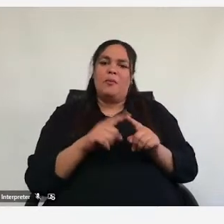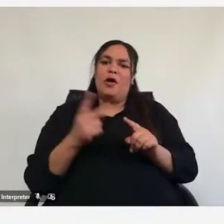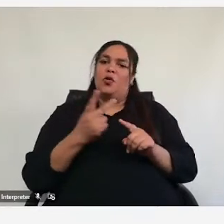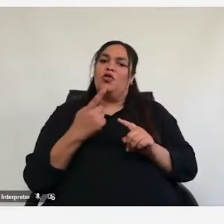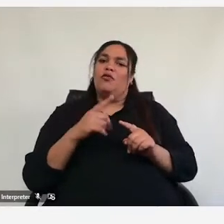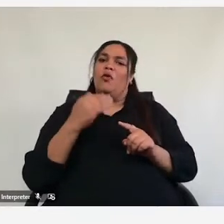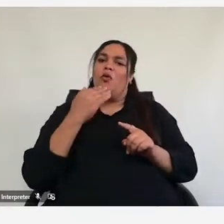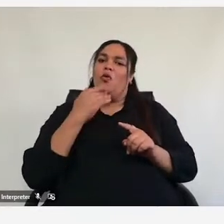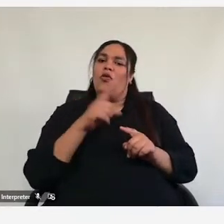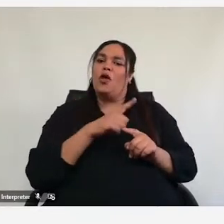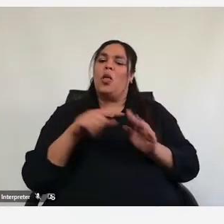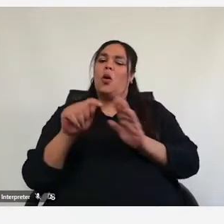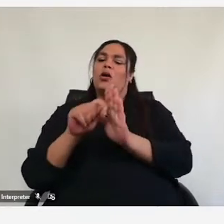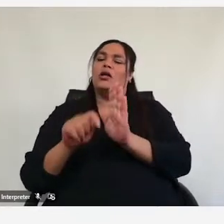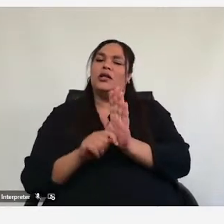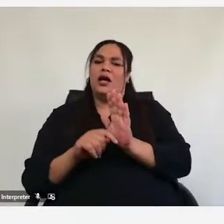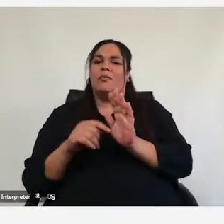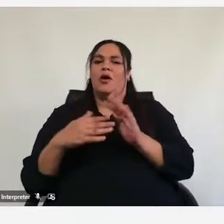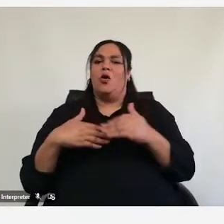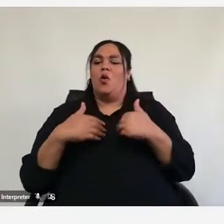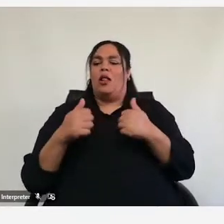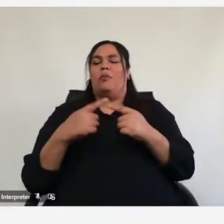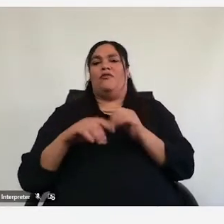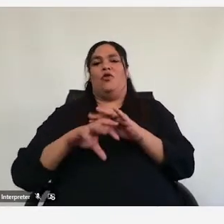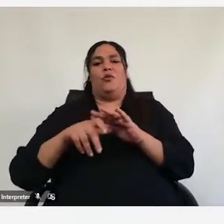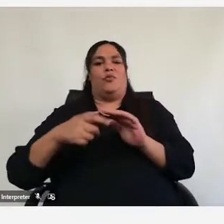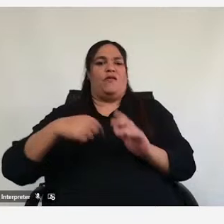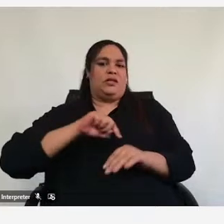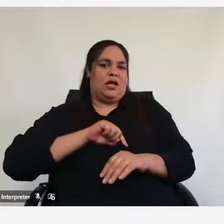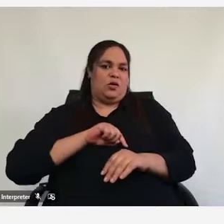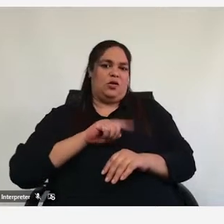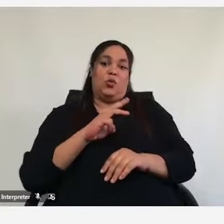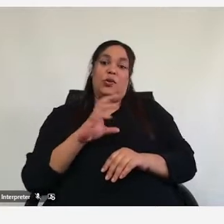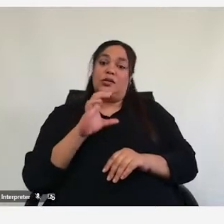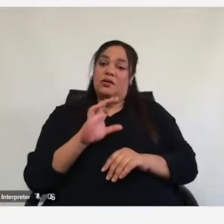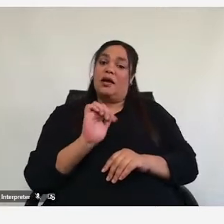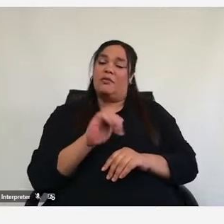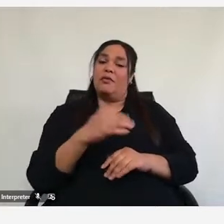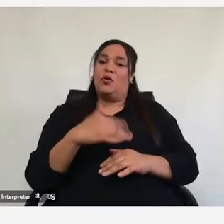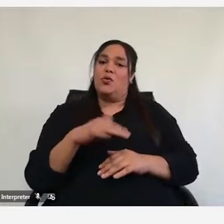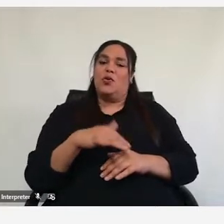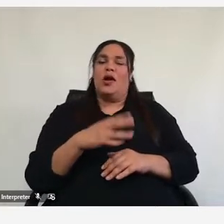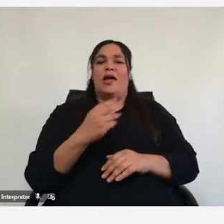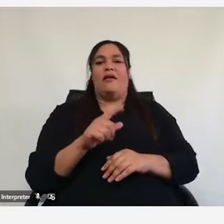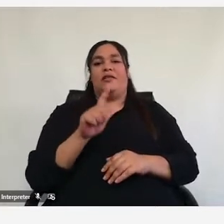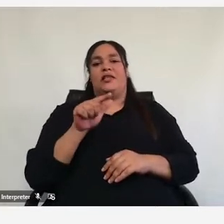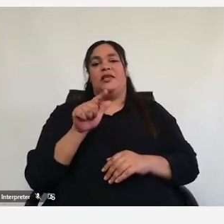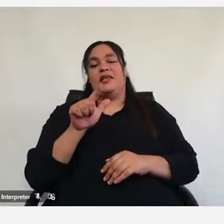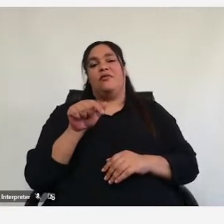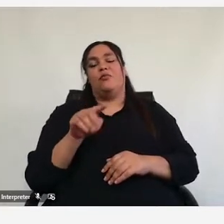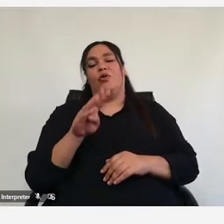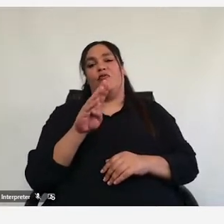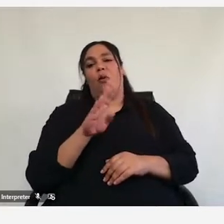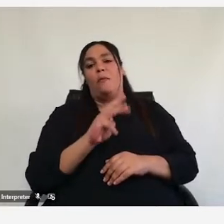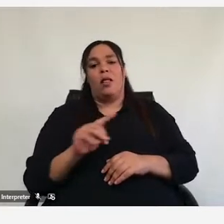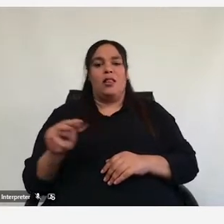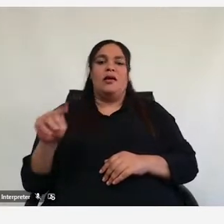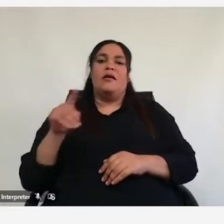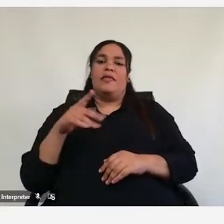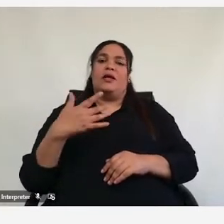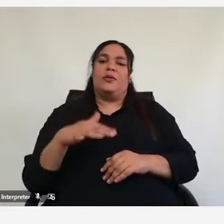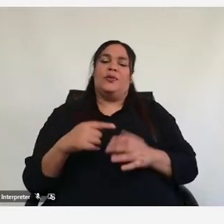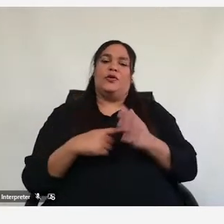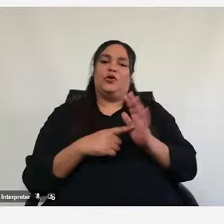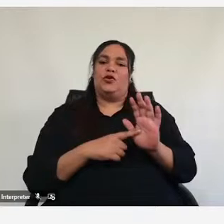die langtermyn welvaart van ons provinsie. Die Wes-Kaap met 'n bevolking van 7,4 miljoen is 'n diverse